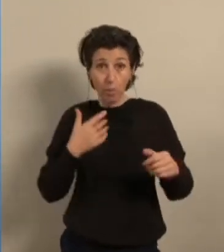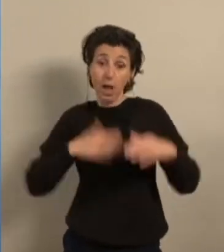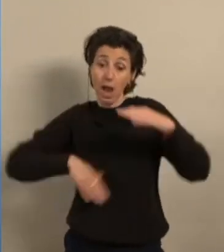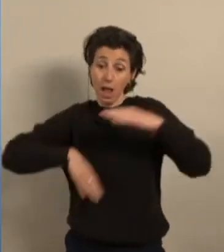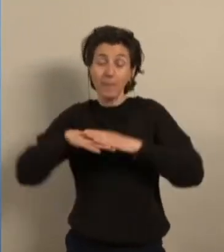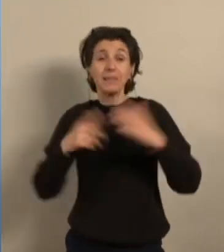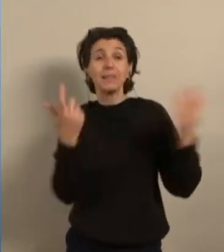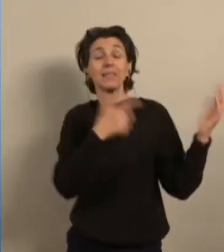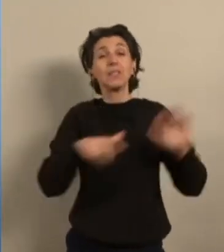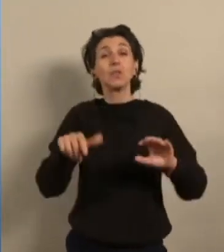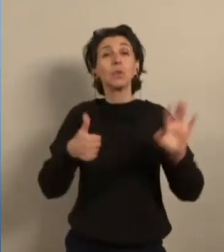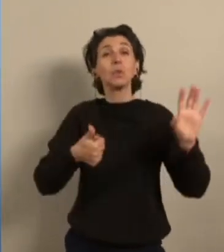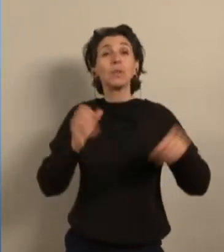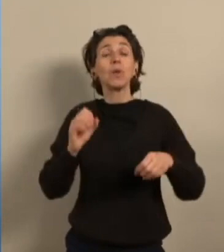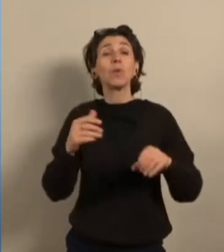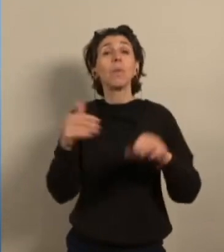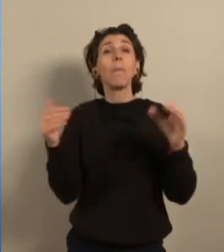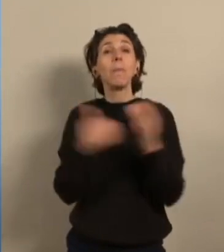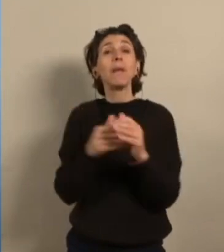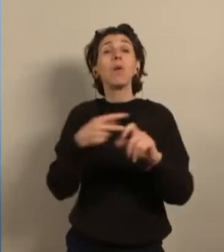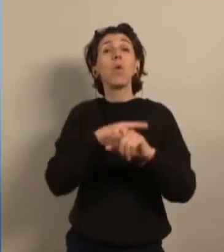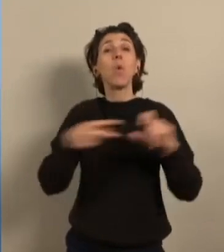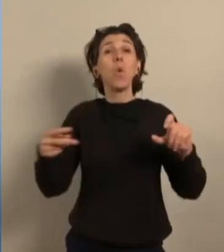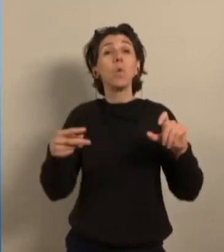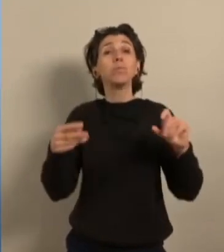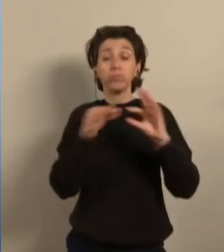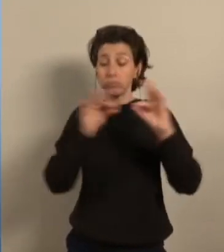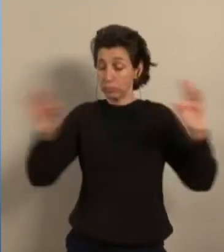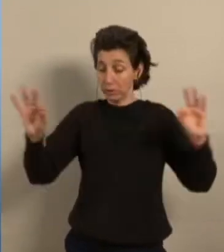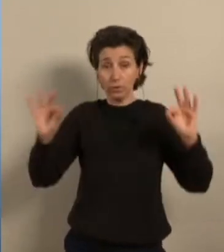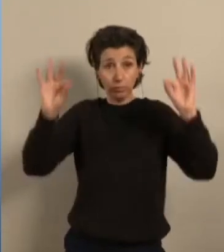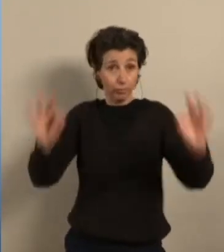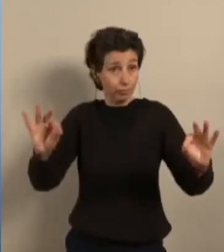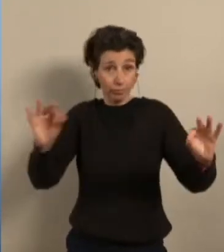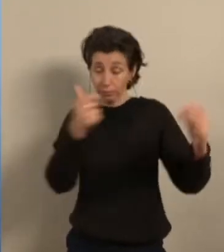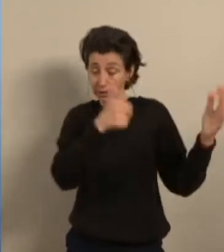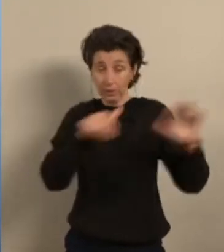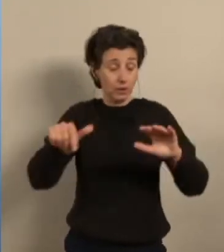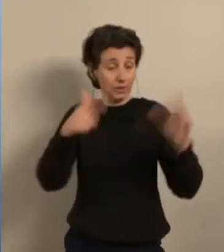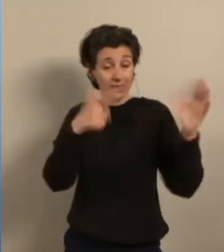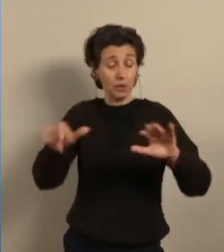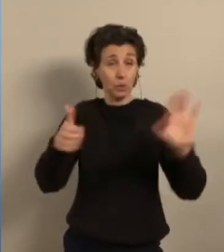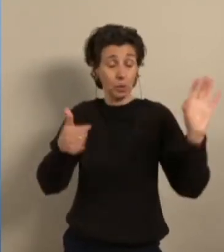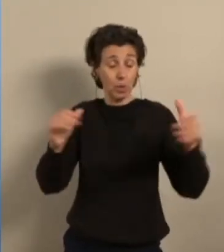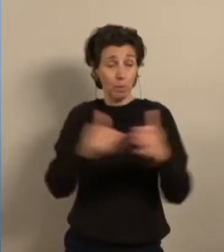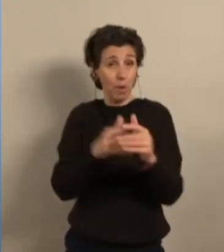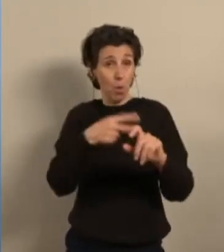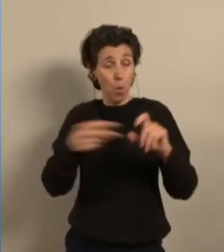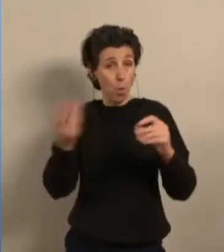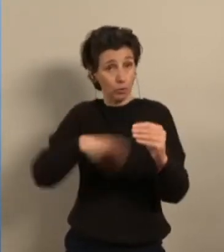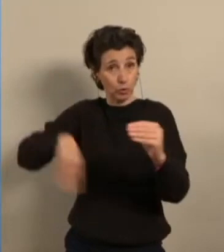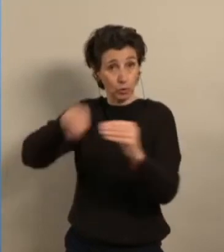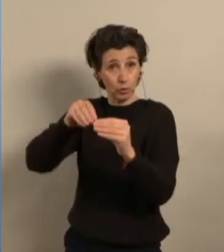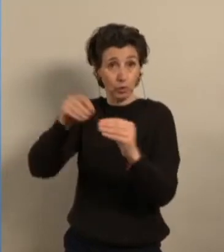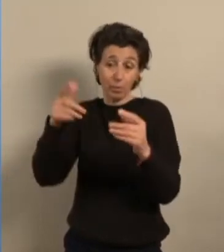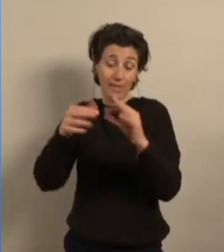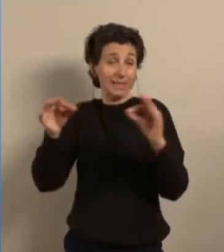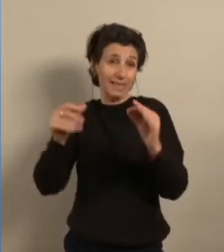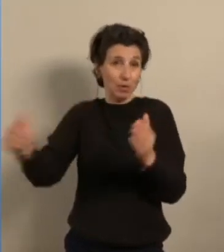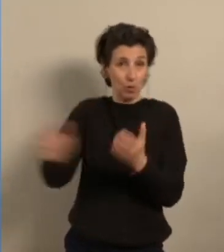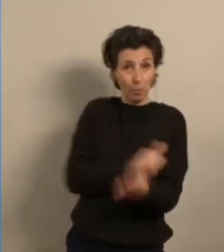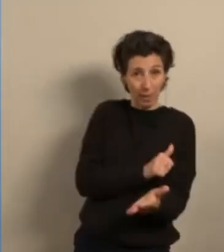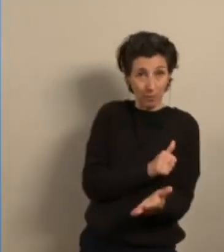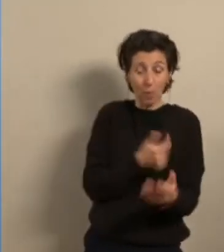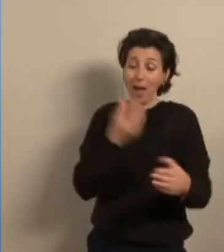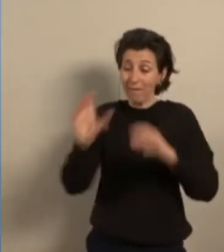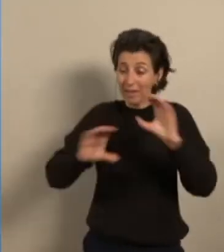euros. La ligne budgétaire de 760 000 euros supplémentaires serait donc supprimée et les investissements de la ville revus pour un